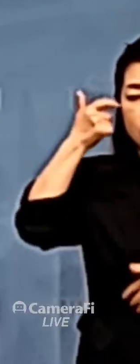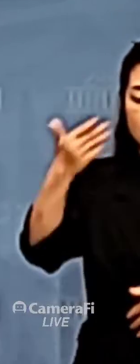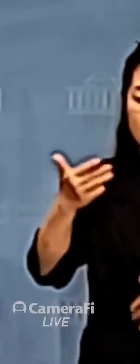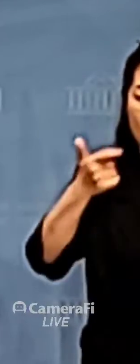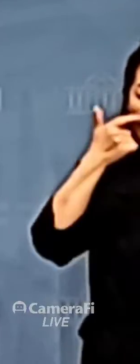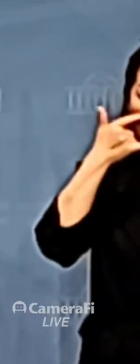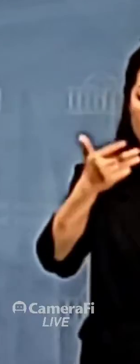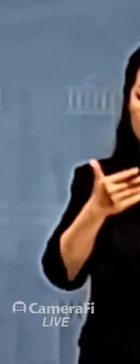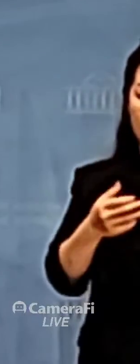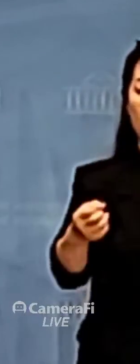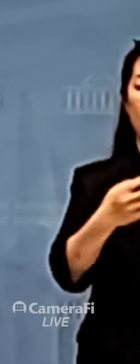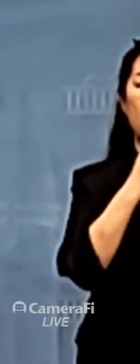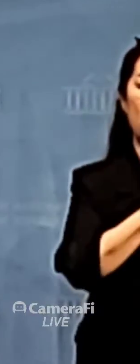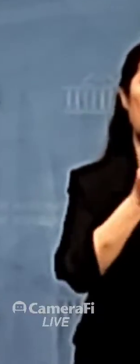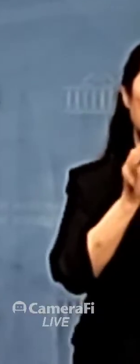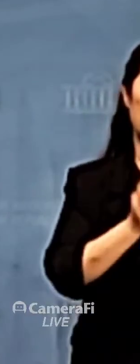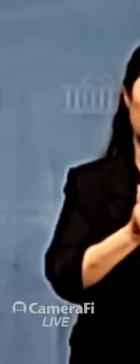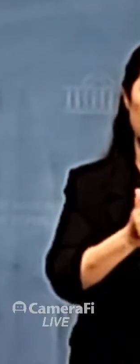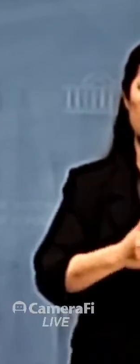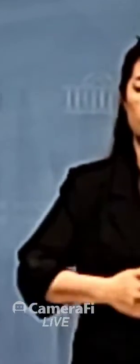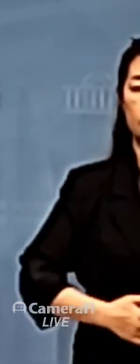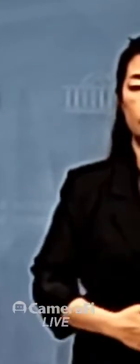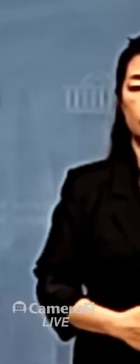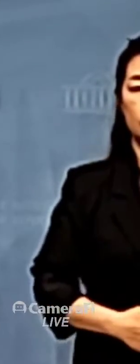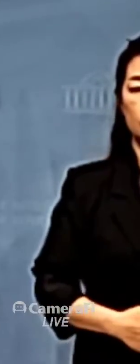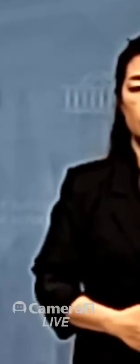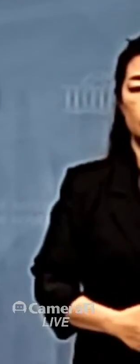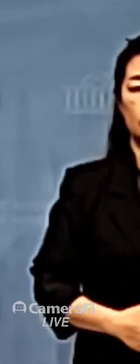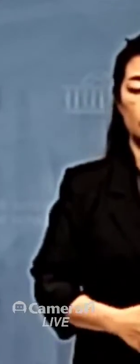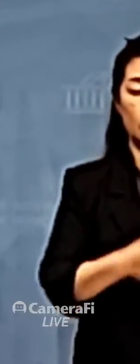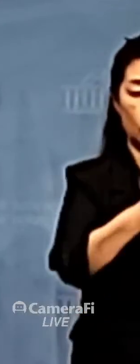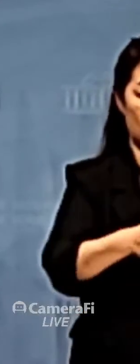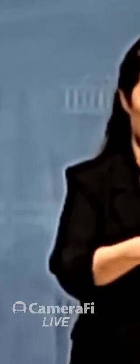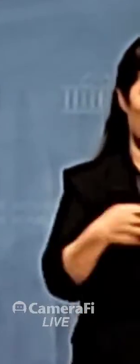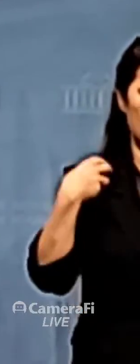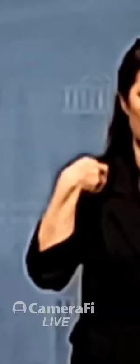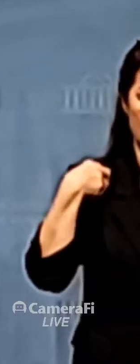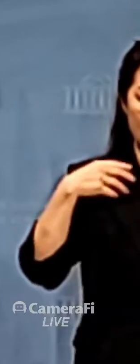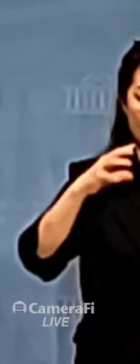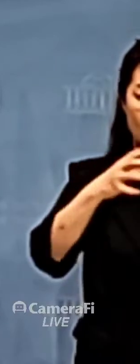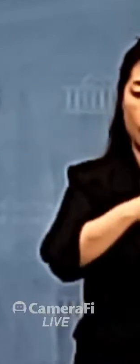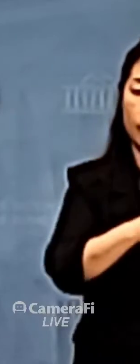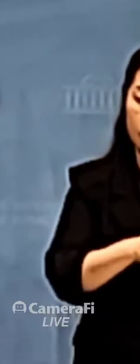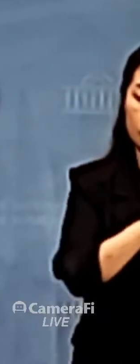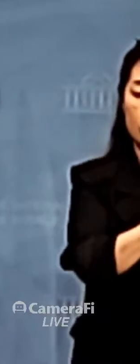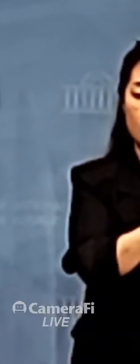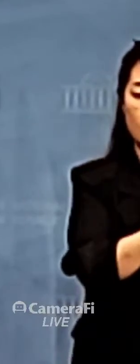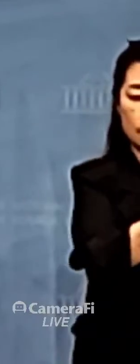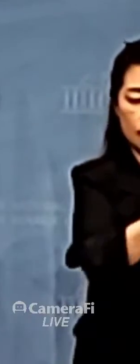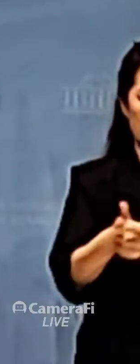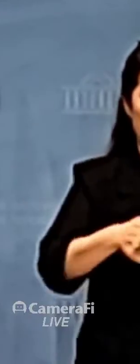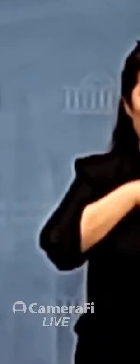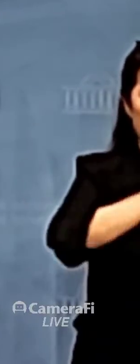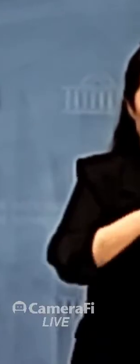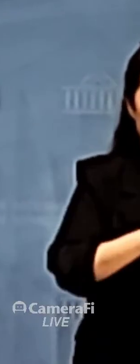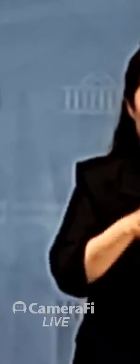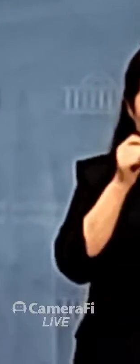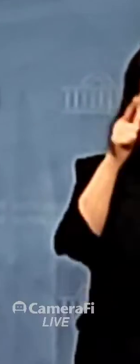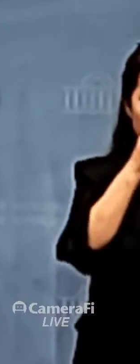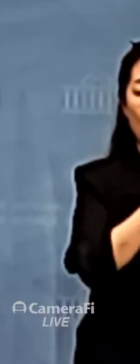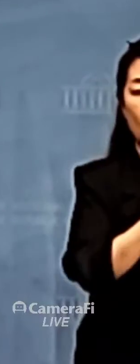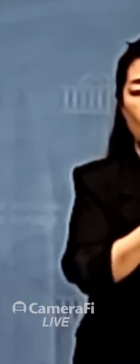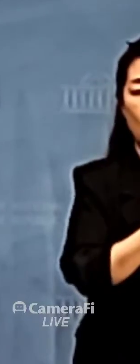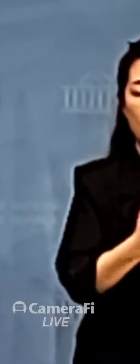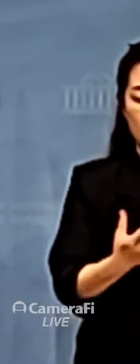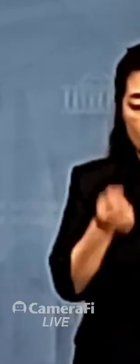국내 와 닿을 내어야 할 것입니다 윤성열 오마케 대오 각성하고 덜 빠리